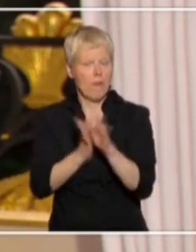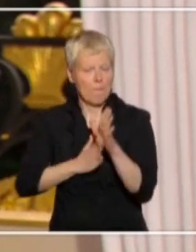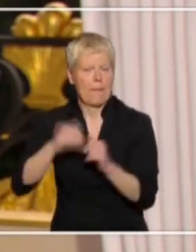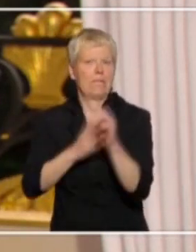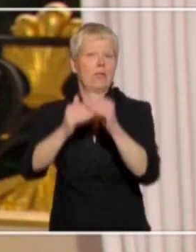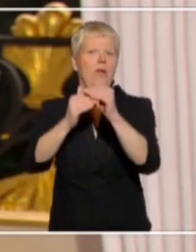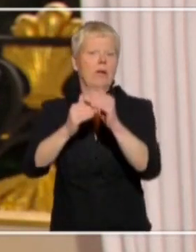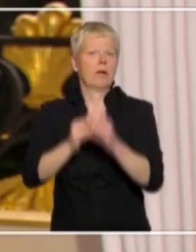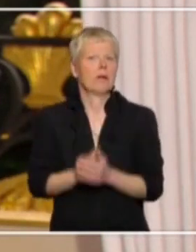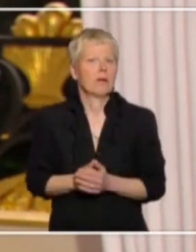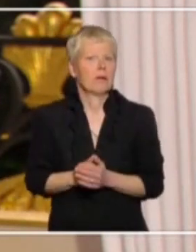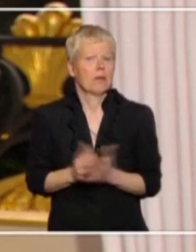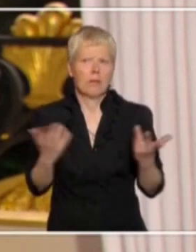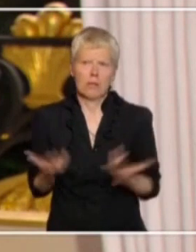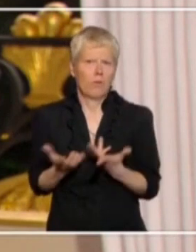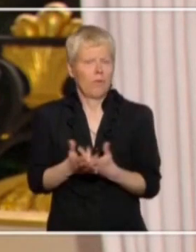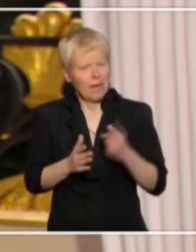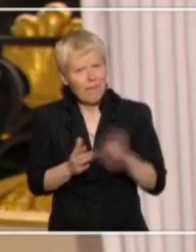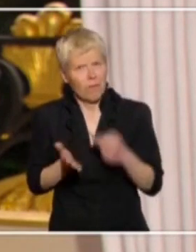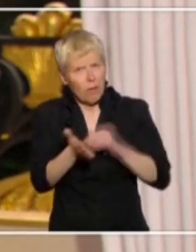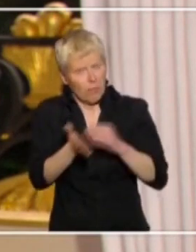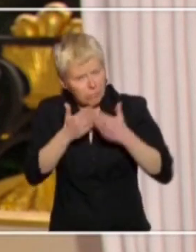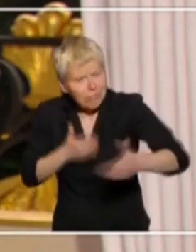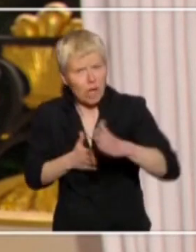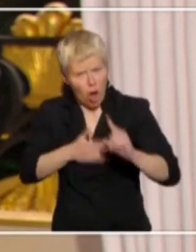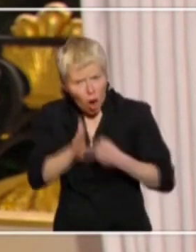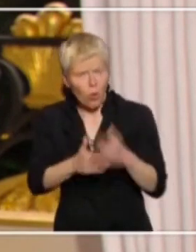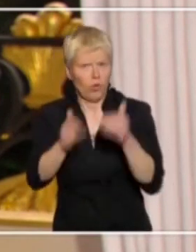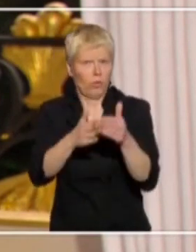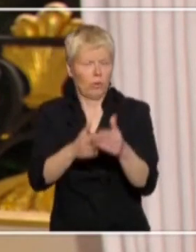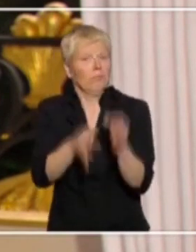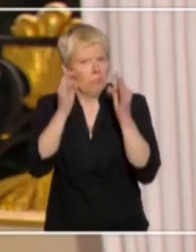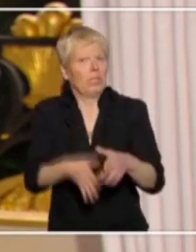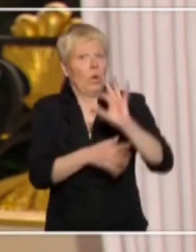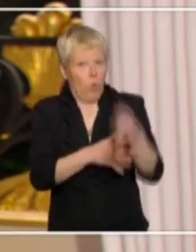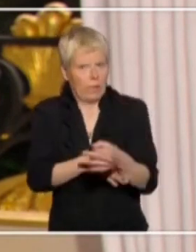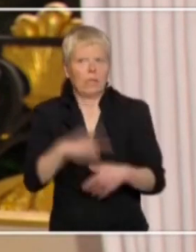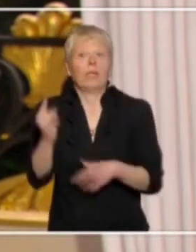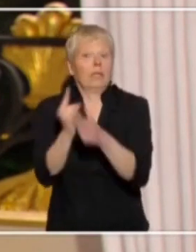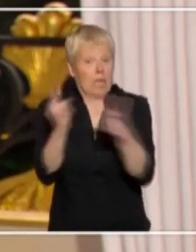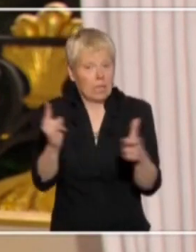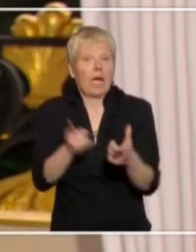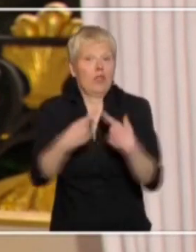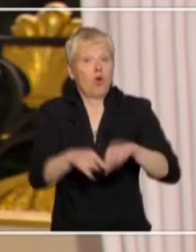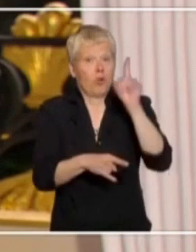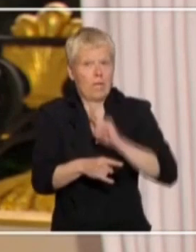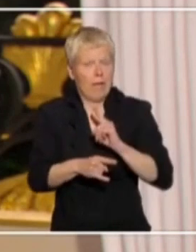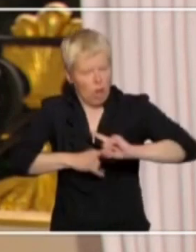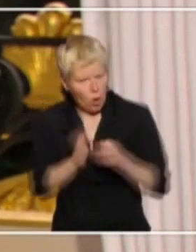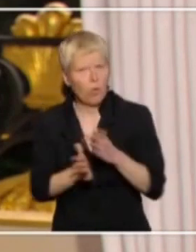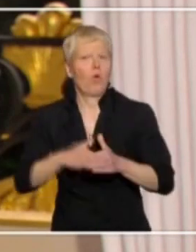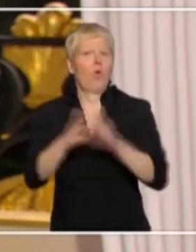bâtisseurs nous avons tant à reconstruire alors oui nous rebâtirons la cathédrale Notre-Dame plus belle